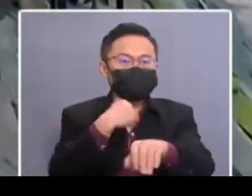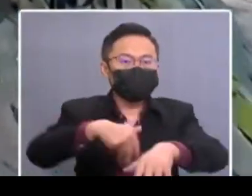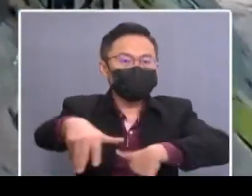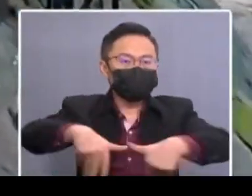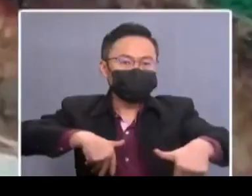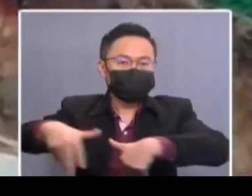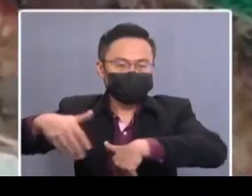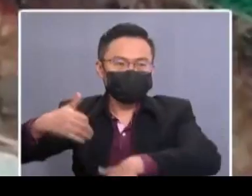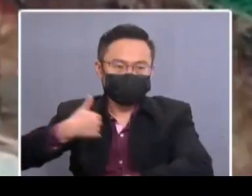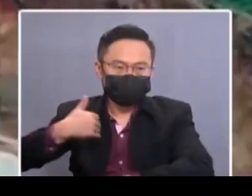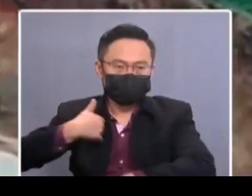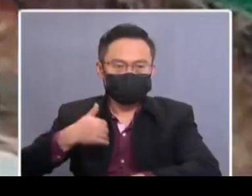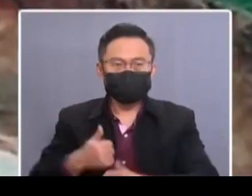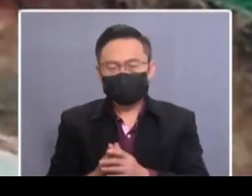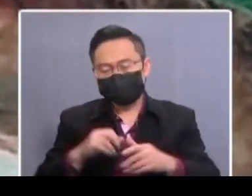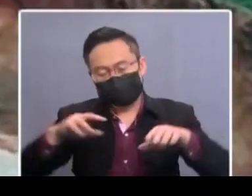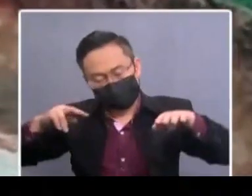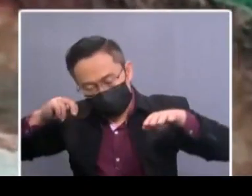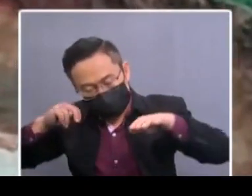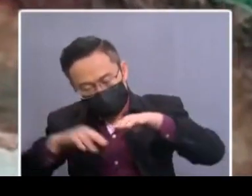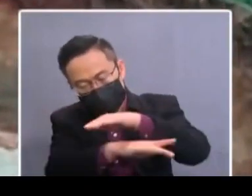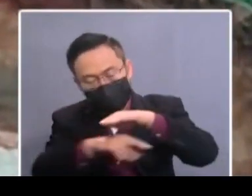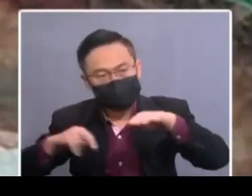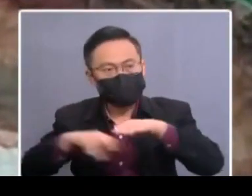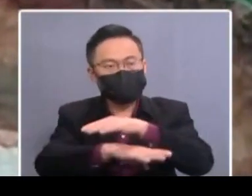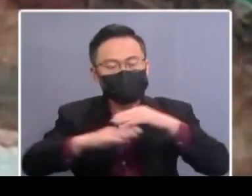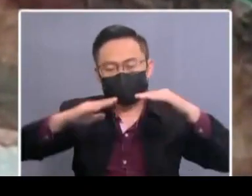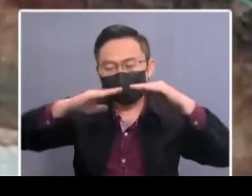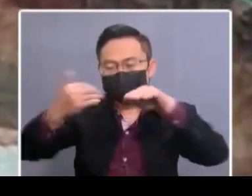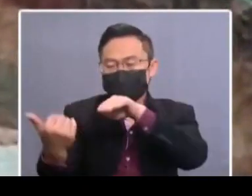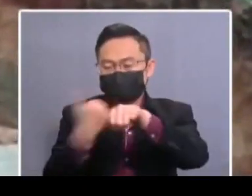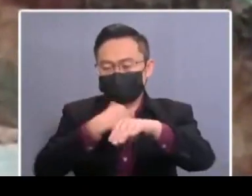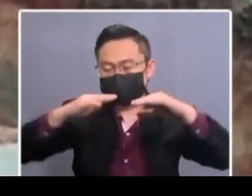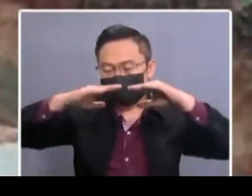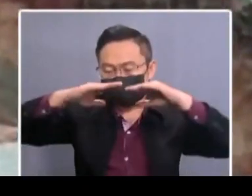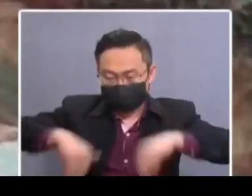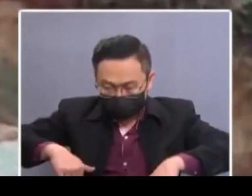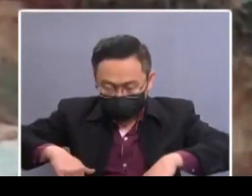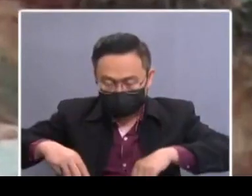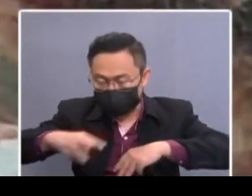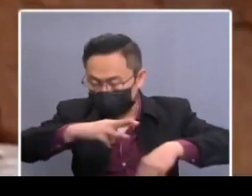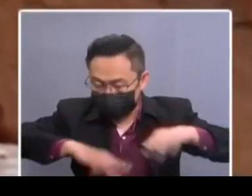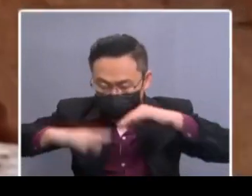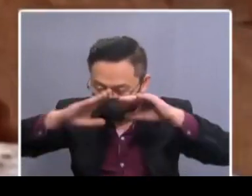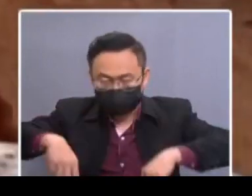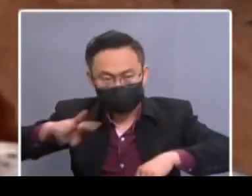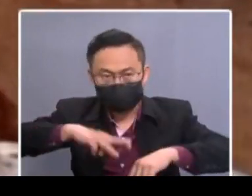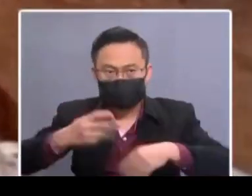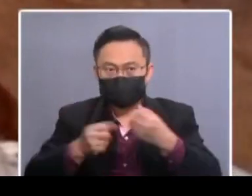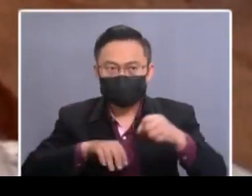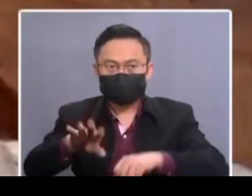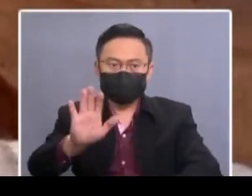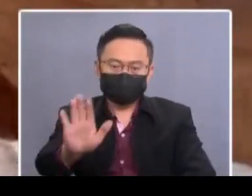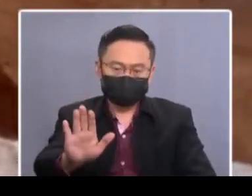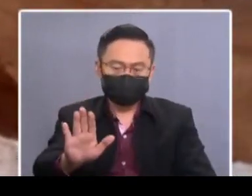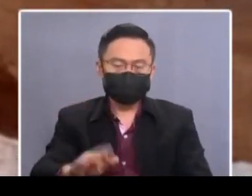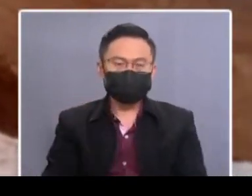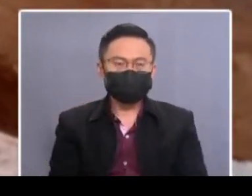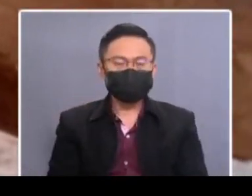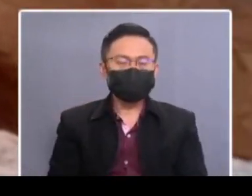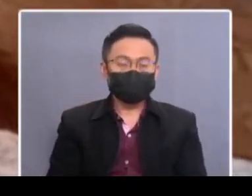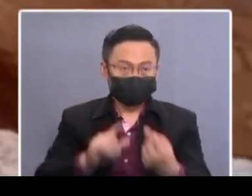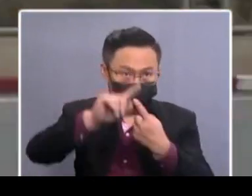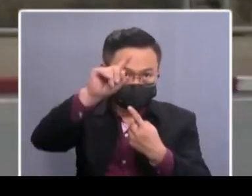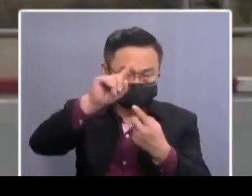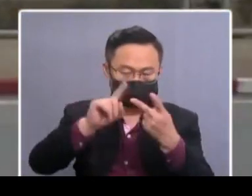านของบ้านห้วยผักแผลเนี่ยขาดนะฮะสัญจรไม่ได้เลยนะครับ อีกจังหวัดหนึ่งที่ต้องติดตามก็คือชัยน